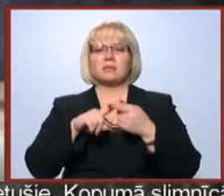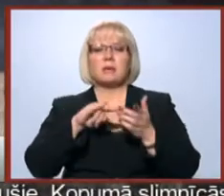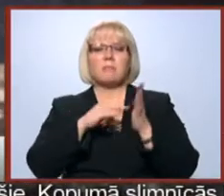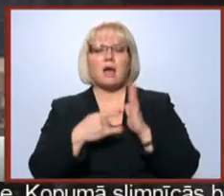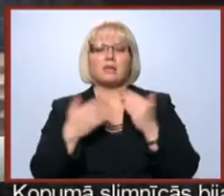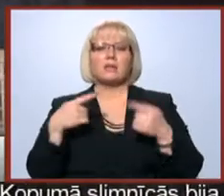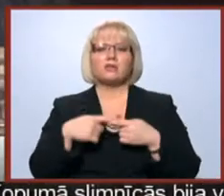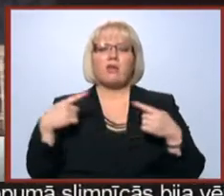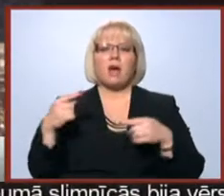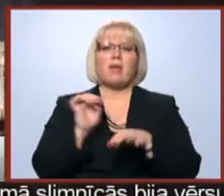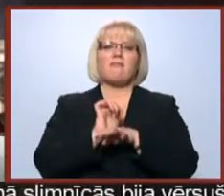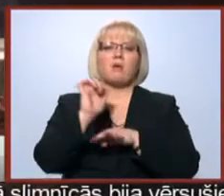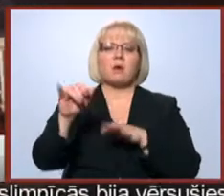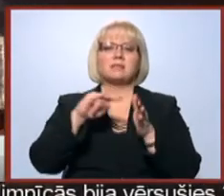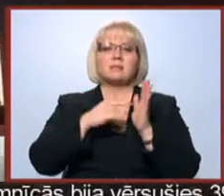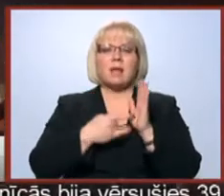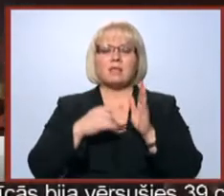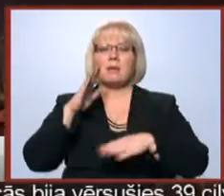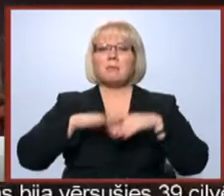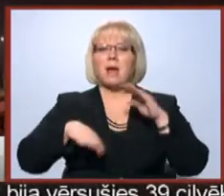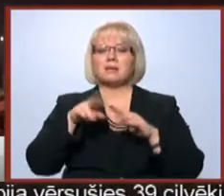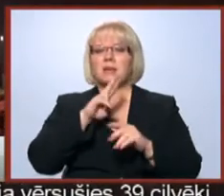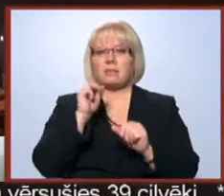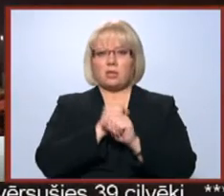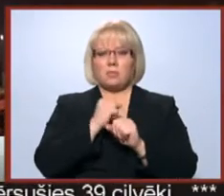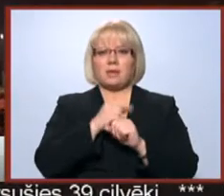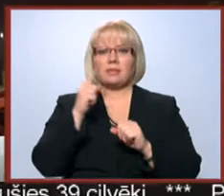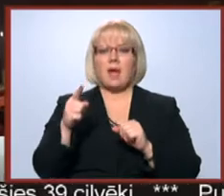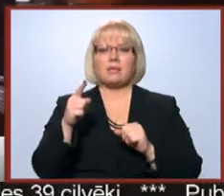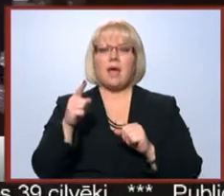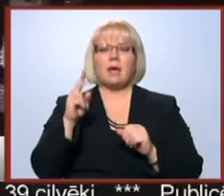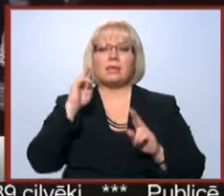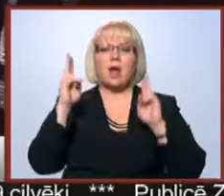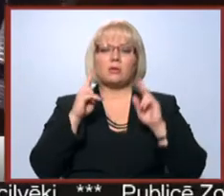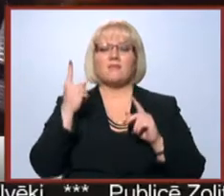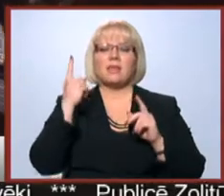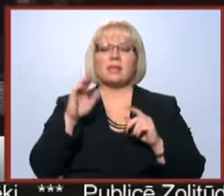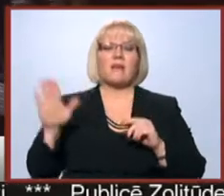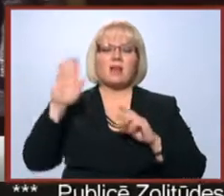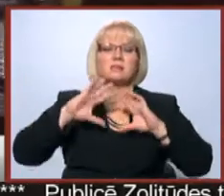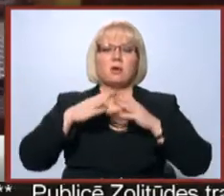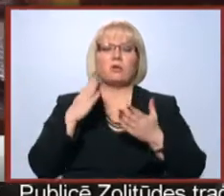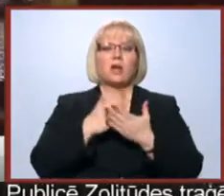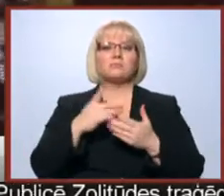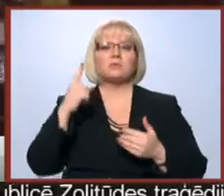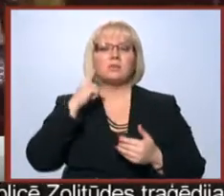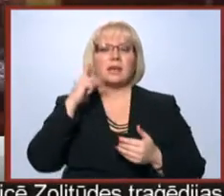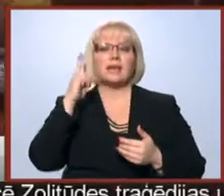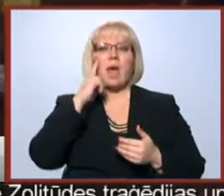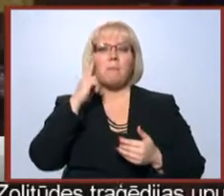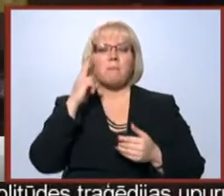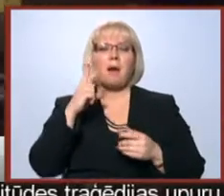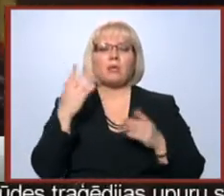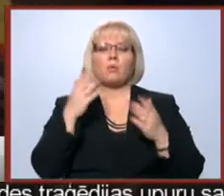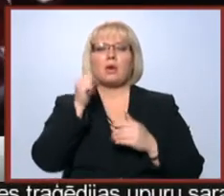evakuācijas plāni, bet kā redzēt praksē, viņi diez vai darbojās. Tāds trauksums, es zinu, ka vienīgā valsts pasaulē, kur es esmu dzirdējis, kad ir Japāna, kur